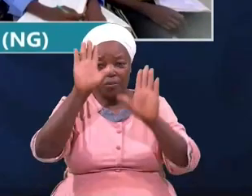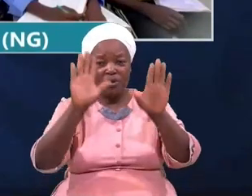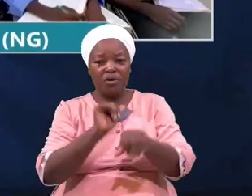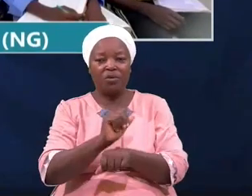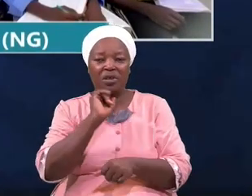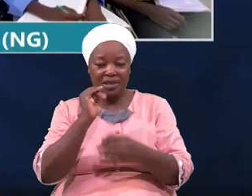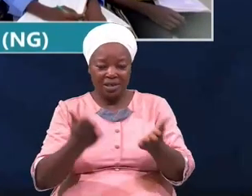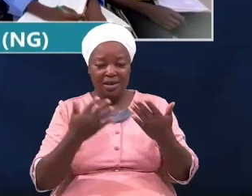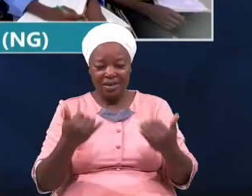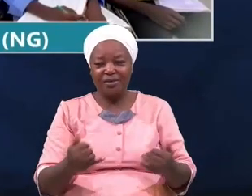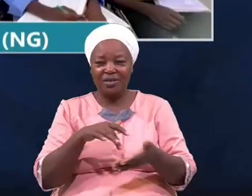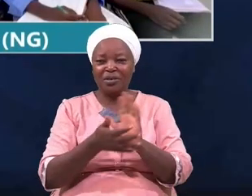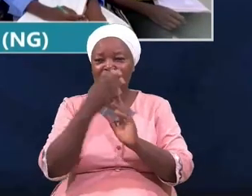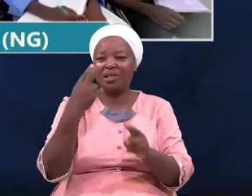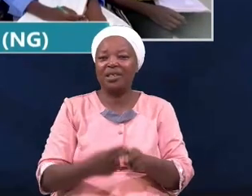Votre miracle est en route.